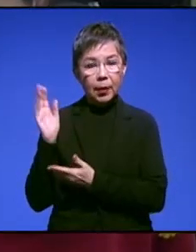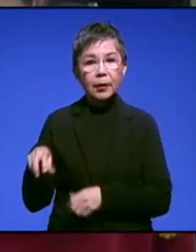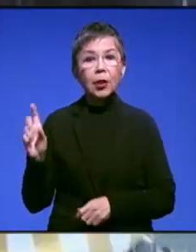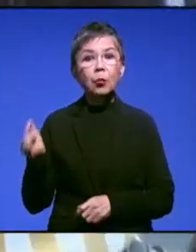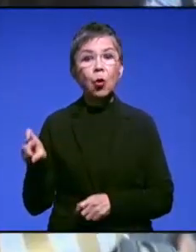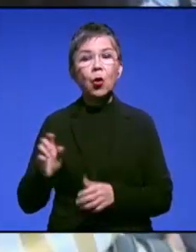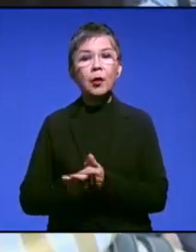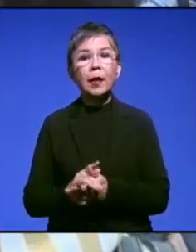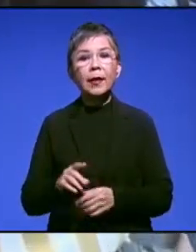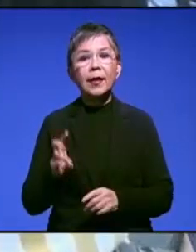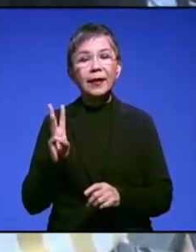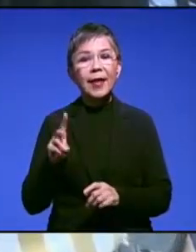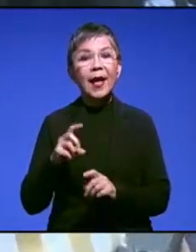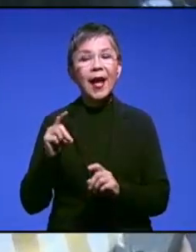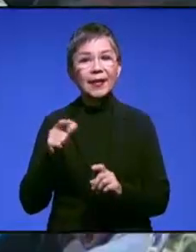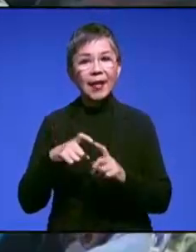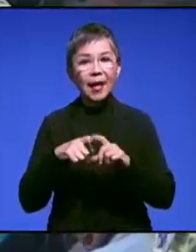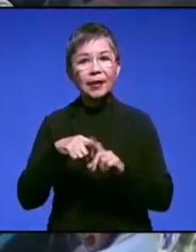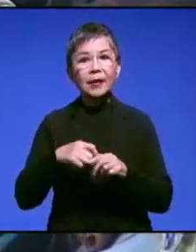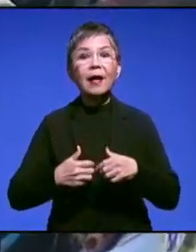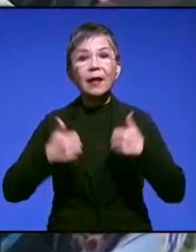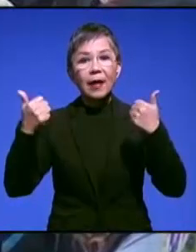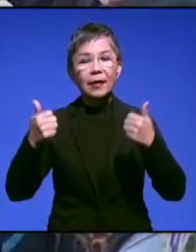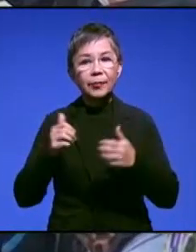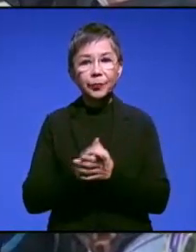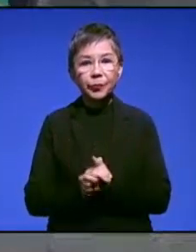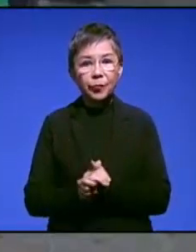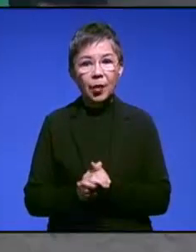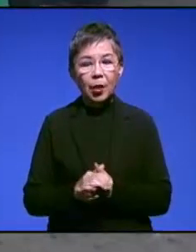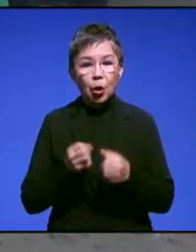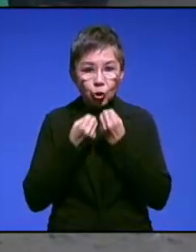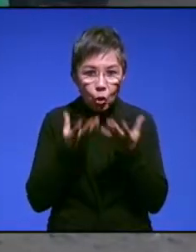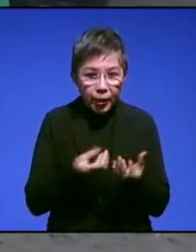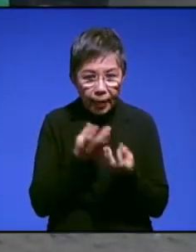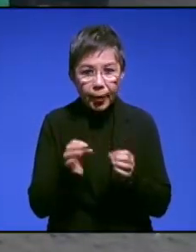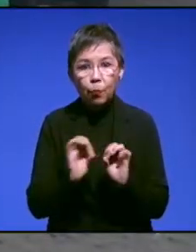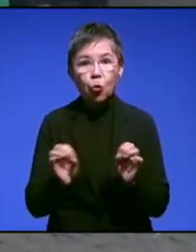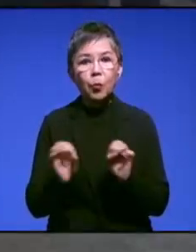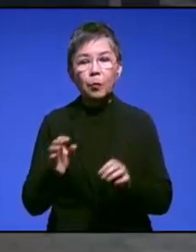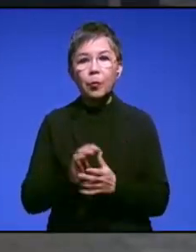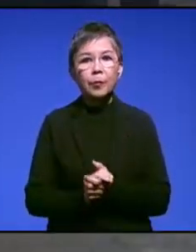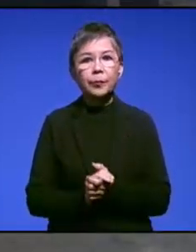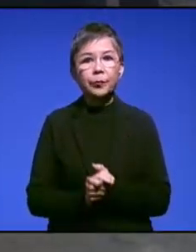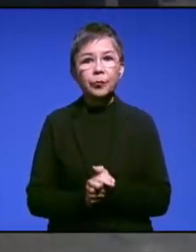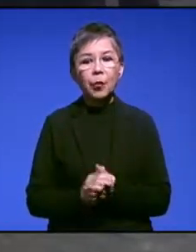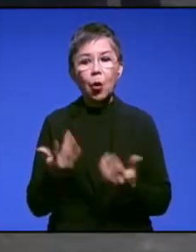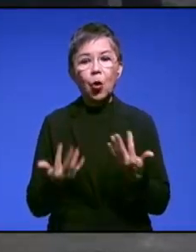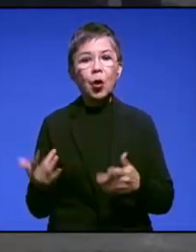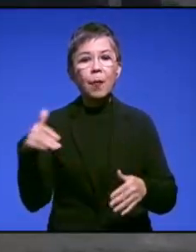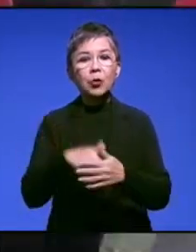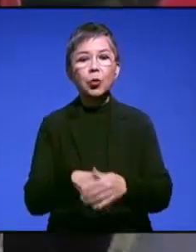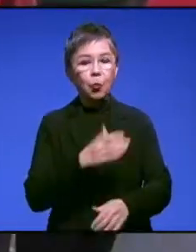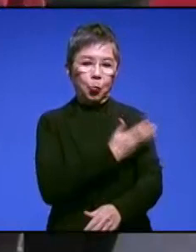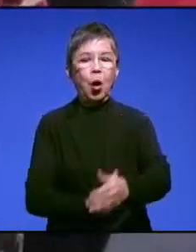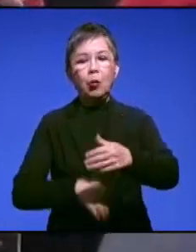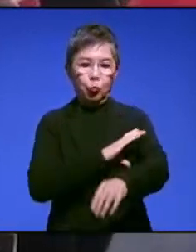dan stasiun Tiga Raksa, Tangerang pagi tadi. Tidak adanya sosialisasi membuat warga leluasa masuk stasiun. Di jam